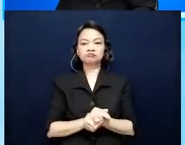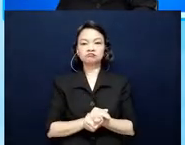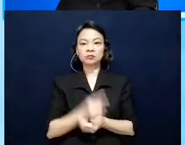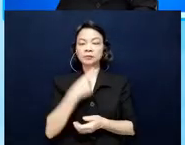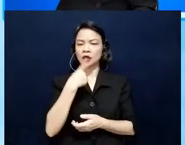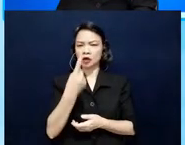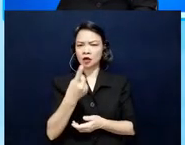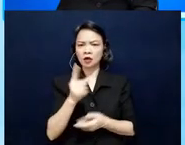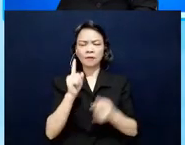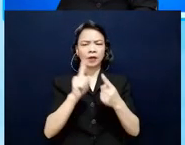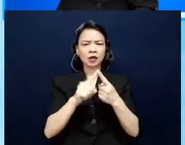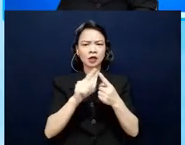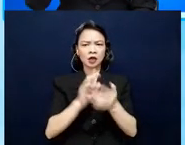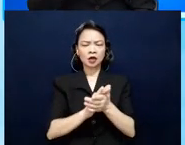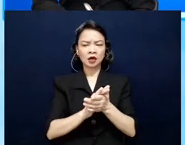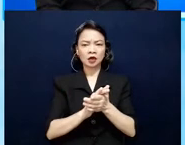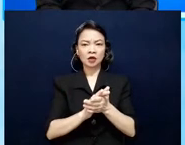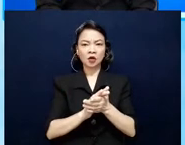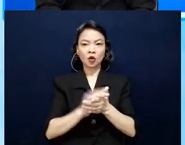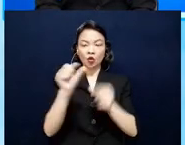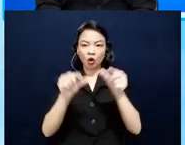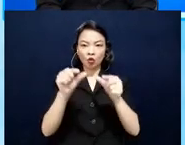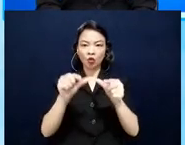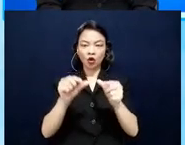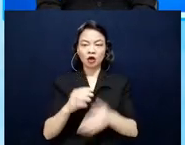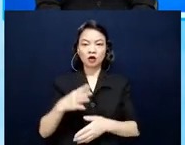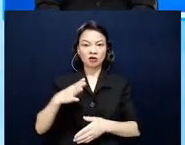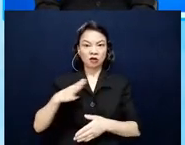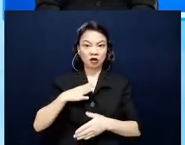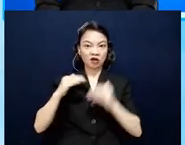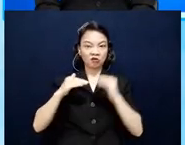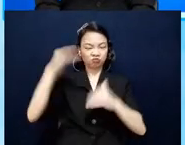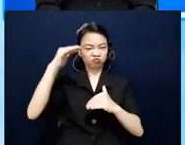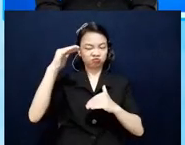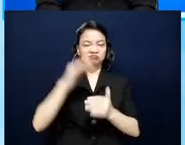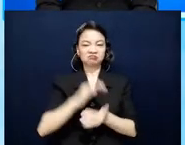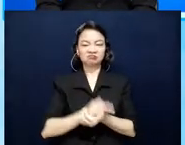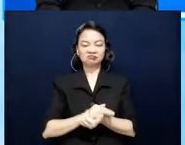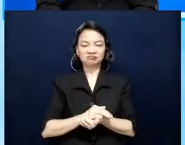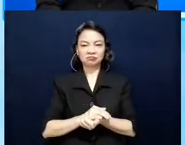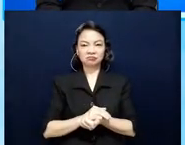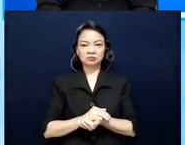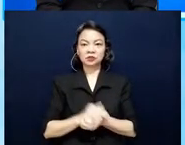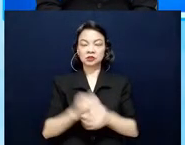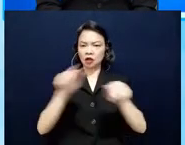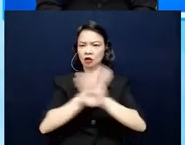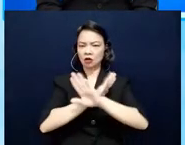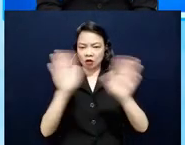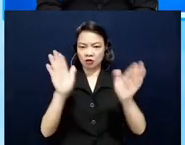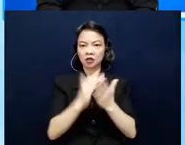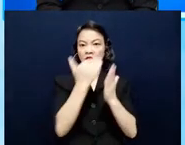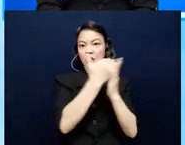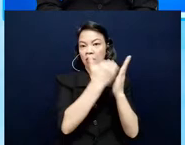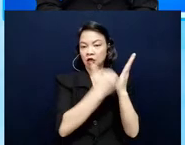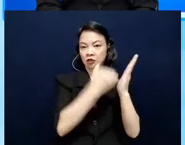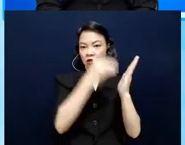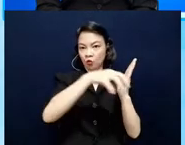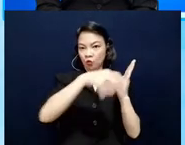pada kelas menengah atas, ternyata tidak demikian. Karena kalau kita lihat dari data epidemiologi di DKI